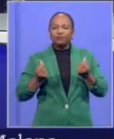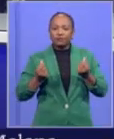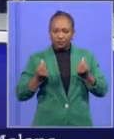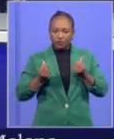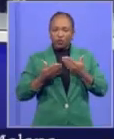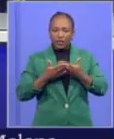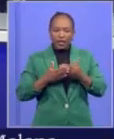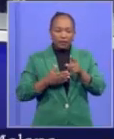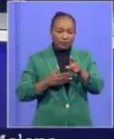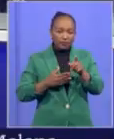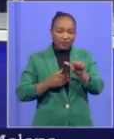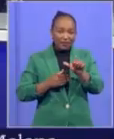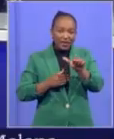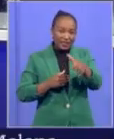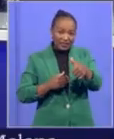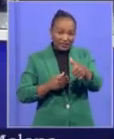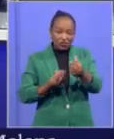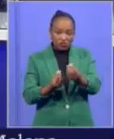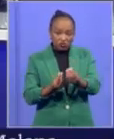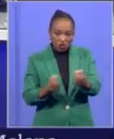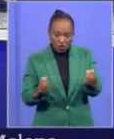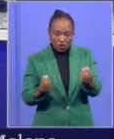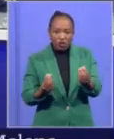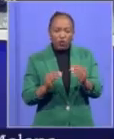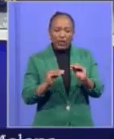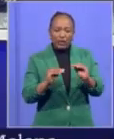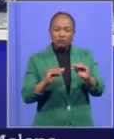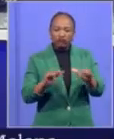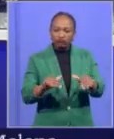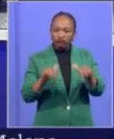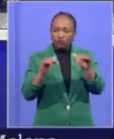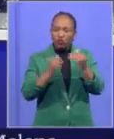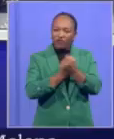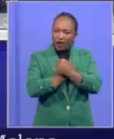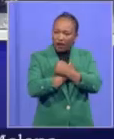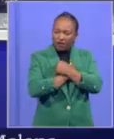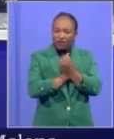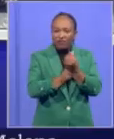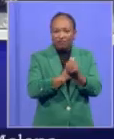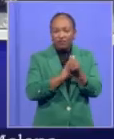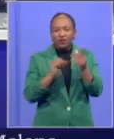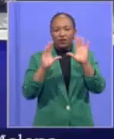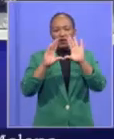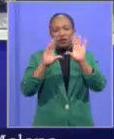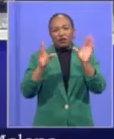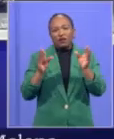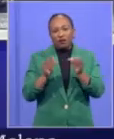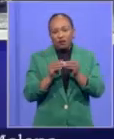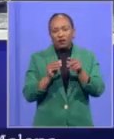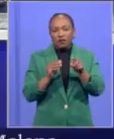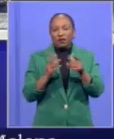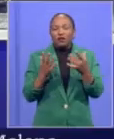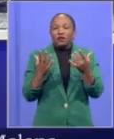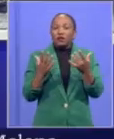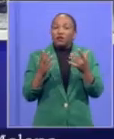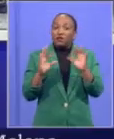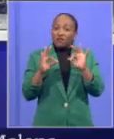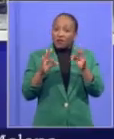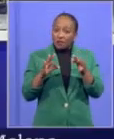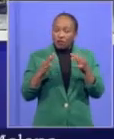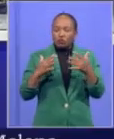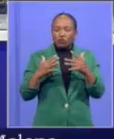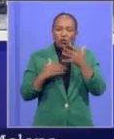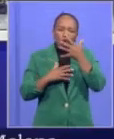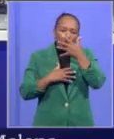godisa generation e leng gore e right and e na le lerato so sengwe le sengwe ke nagana gore ka mo lapeng go nne le